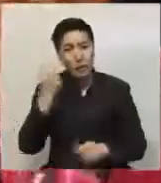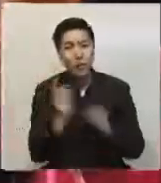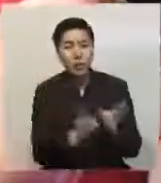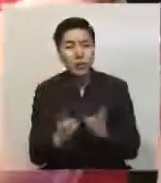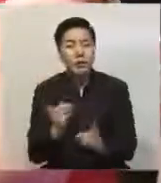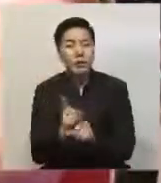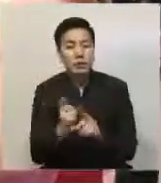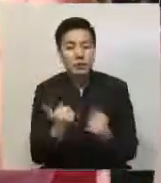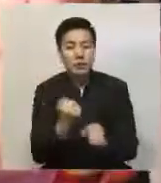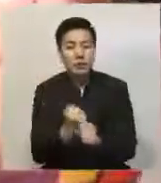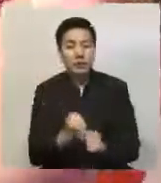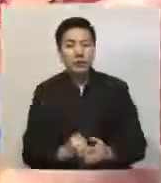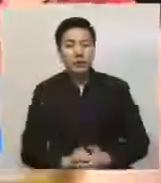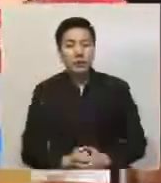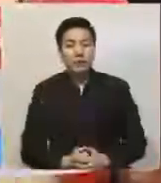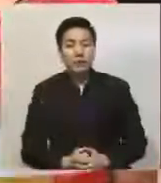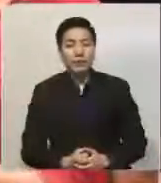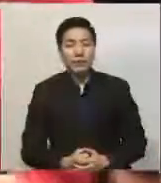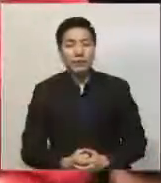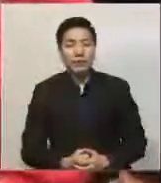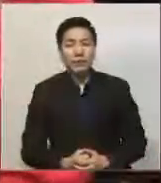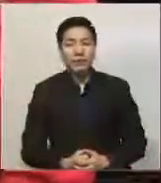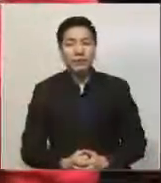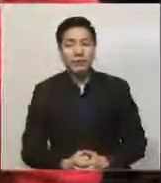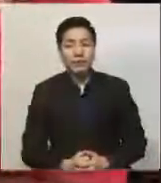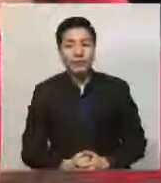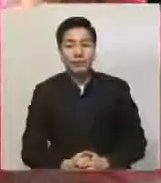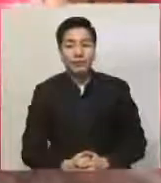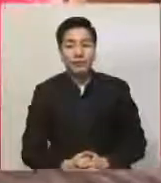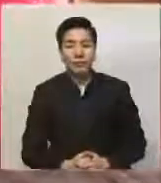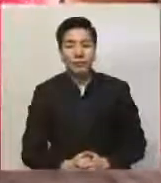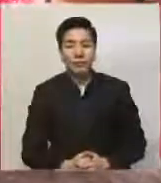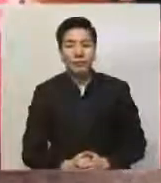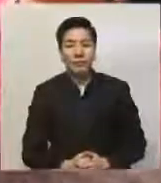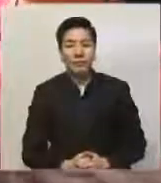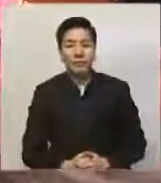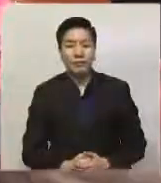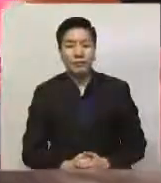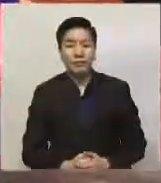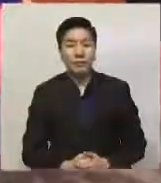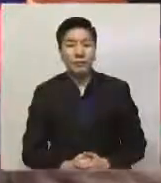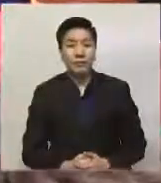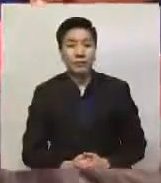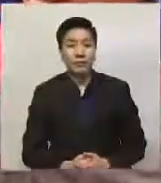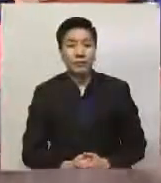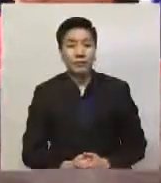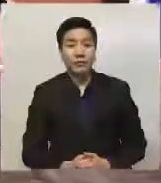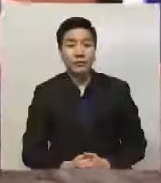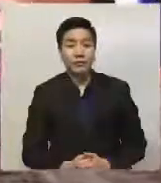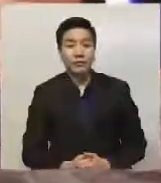การที่มันกระบอกกระบอกมันจะแล้วมาร้อยต่อ นี่เป็นลูกหลานแม่จำที่สวยๆทั้งนั้